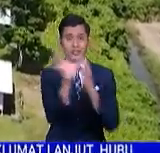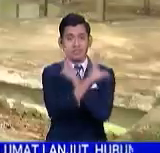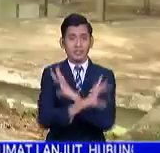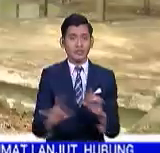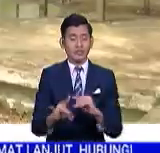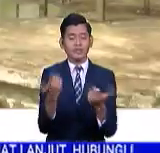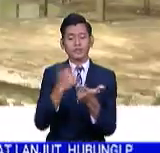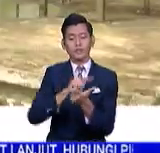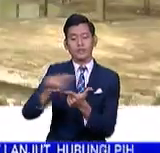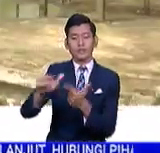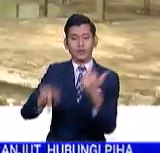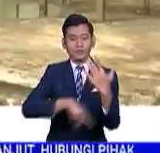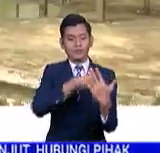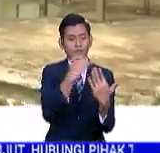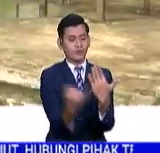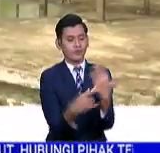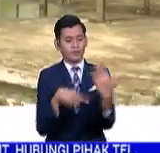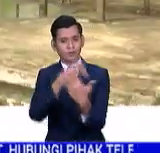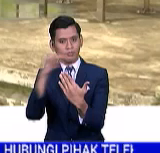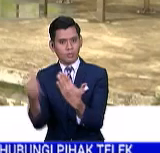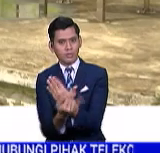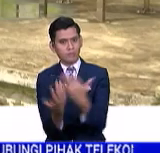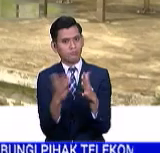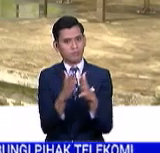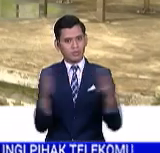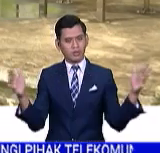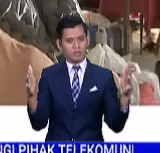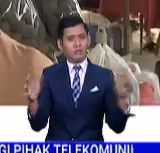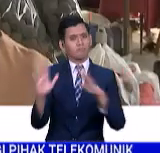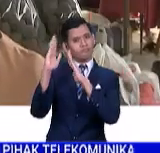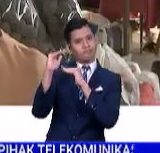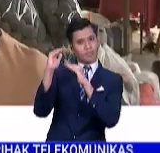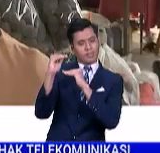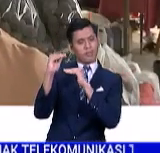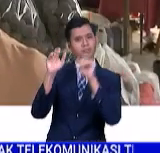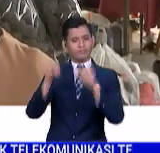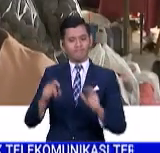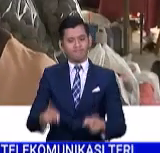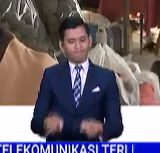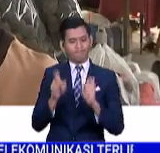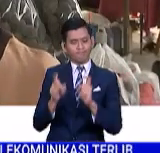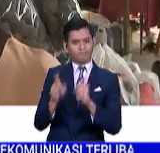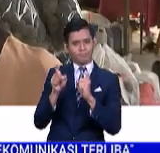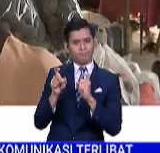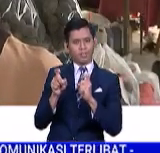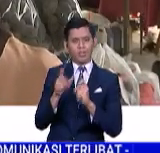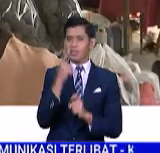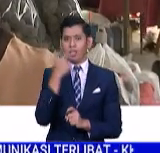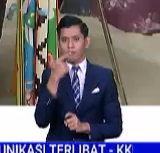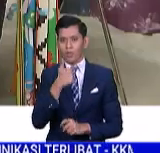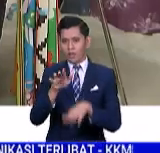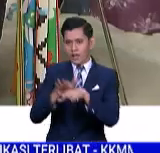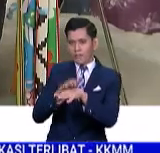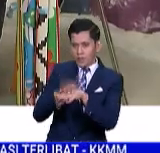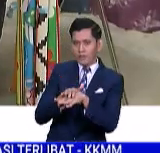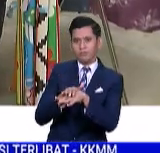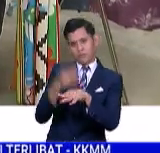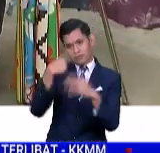telah meluluskan projek-projek yang besar macam tu. Memang mengharapkannya dipercepatkan, jangan